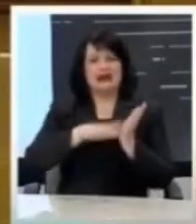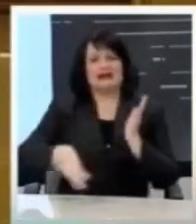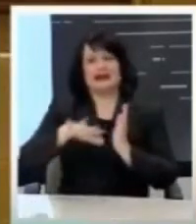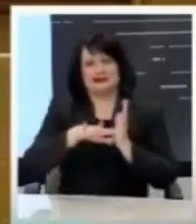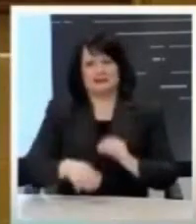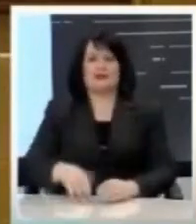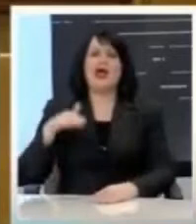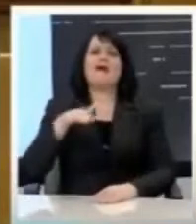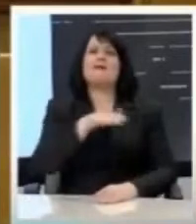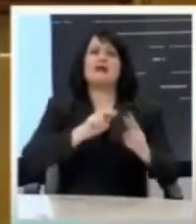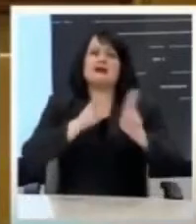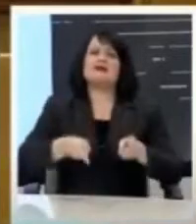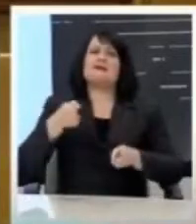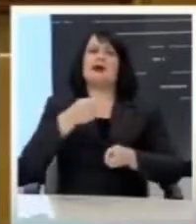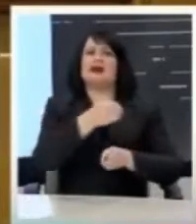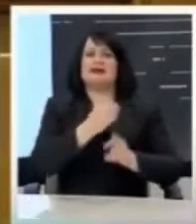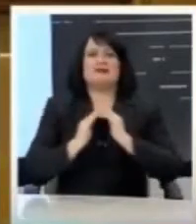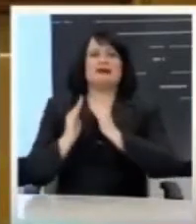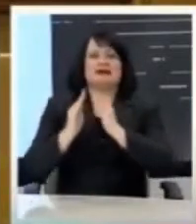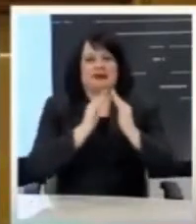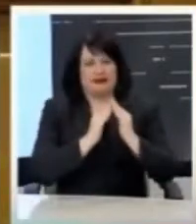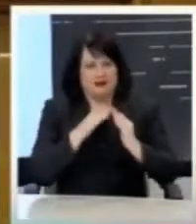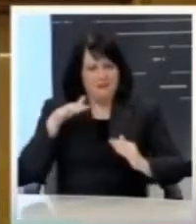Επιθέσεις σε βάρος καταστημάτων και οικειών,